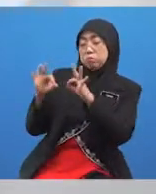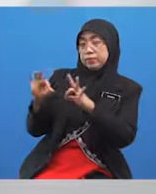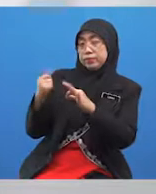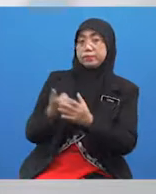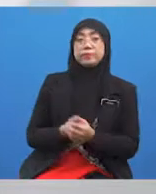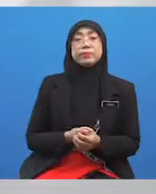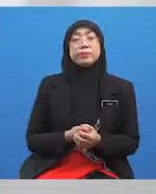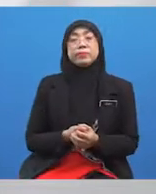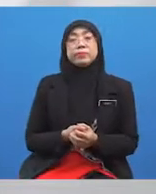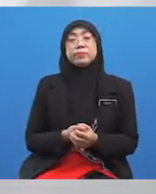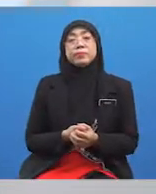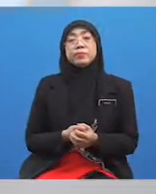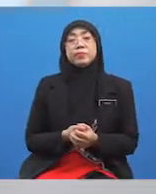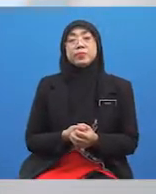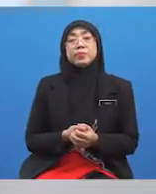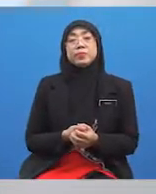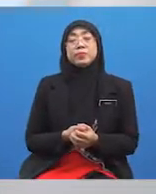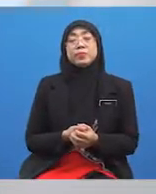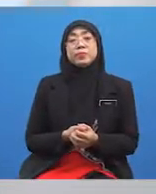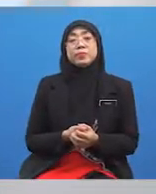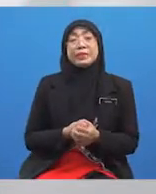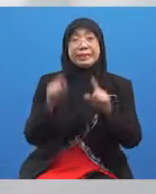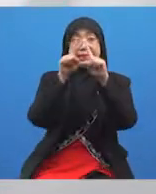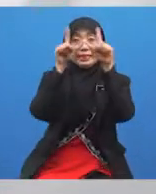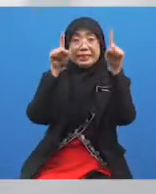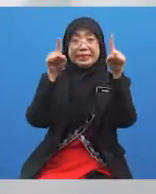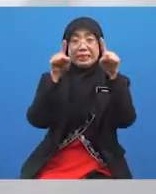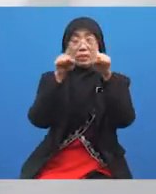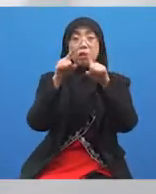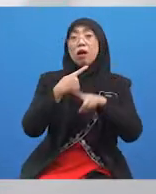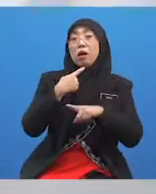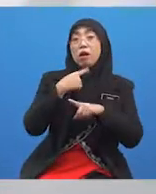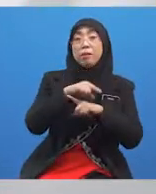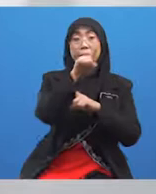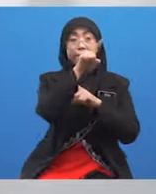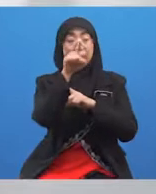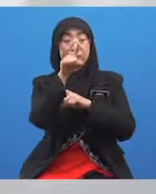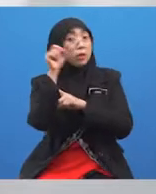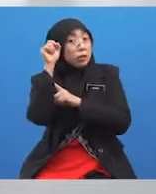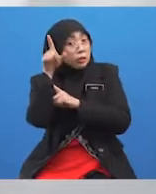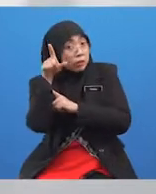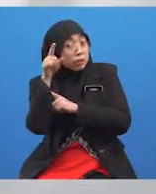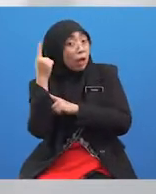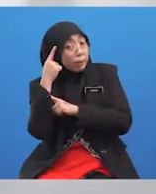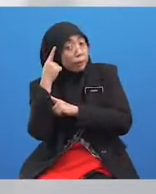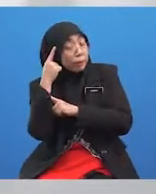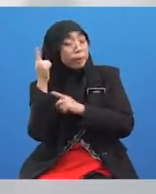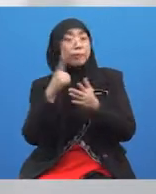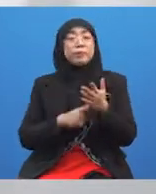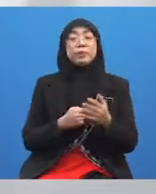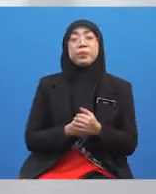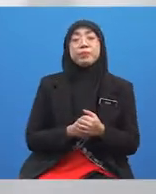fakta, iaitu menyedari. Huraian dia adalah tahu produk berada di pasaran, iklan dan media